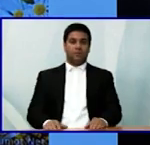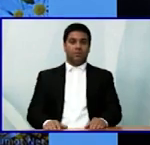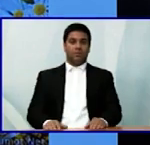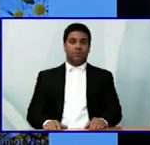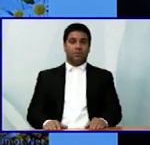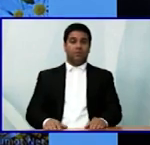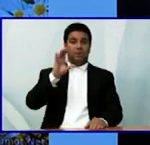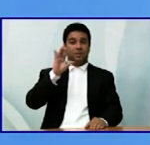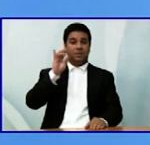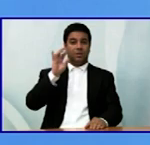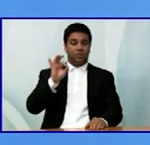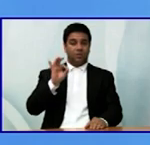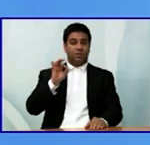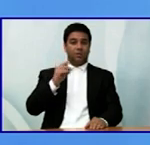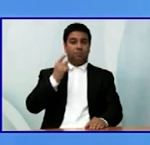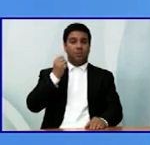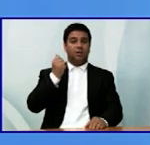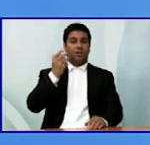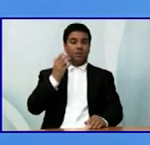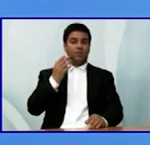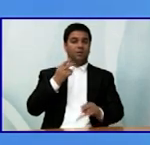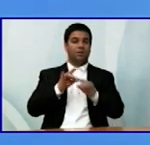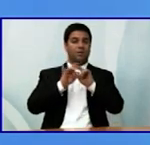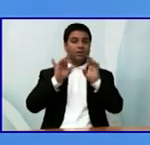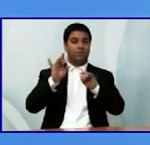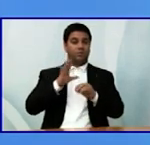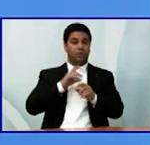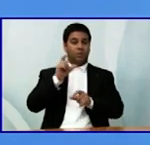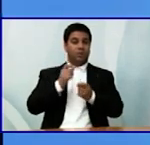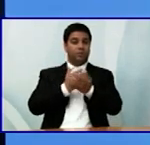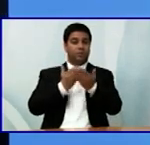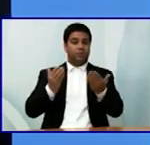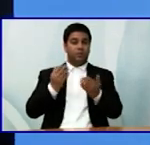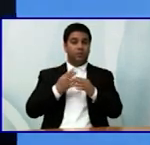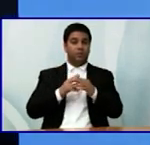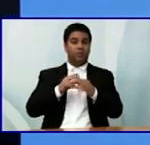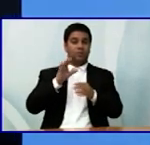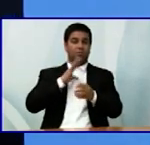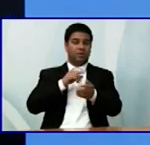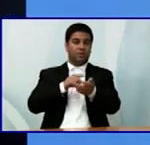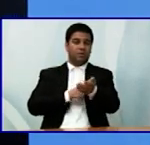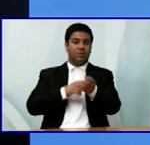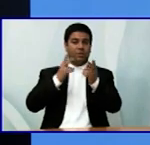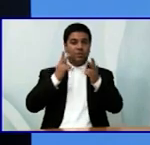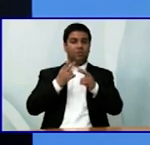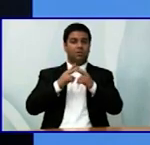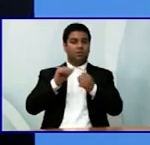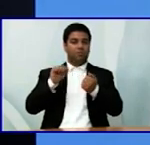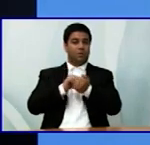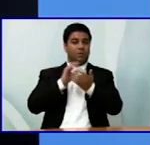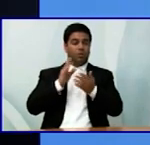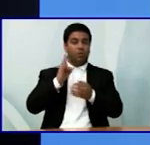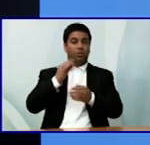o'tganlar. Ibn Sino bir qancha marotaba odamlarga qarata tig yarasi bitadi, til